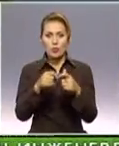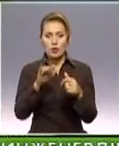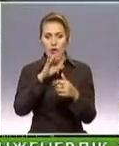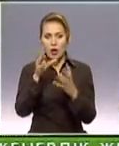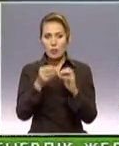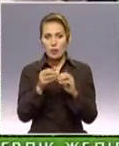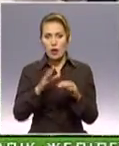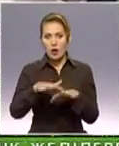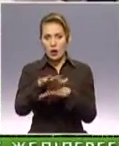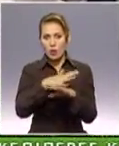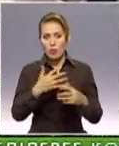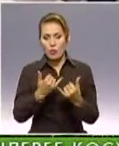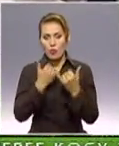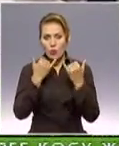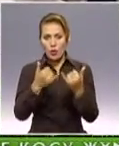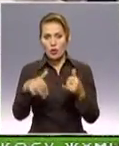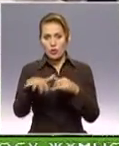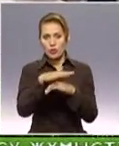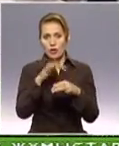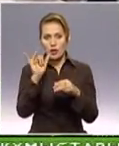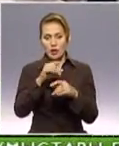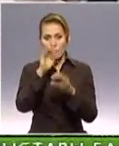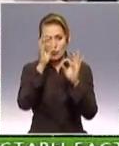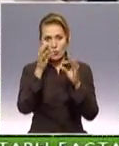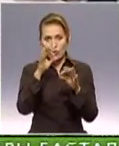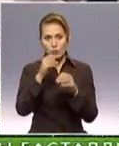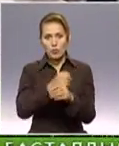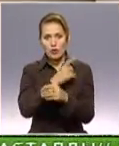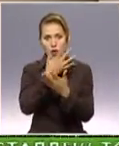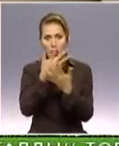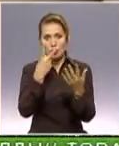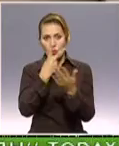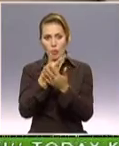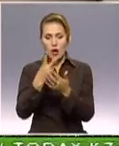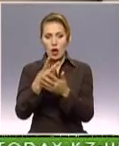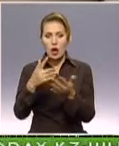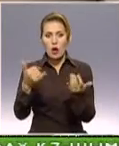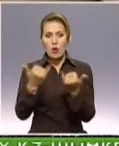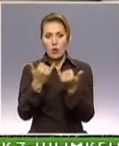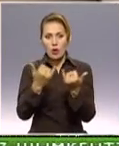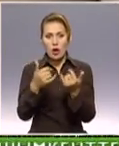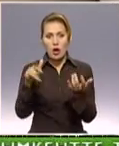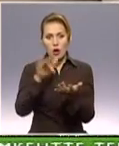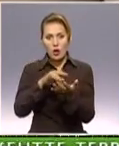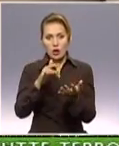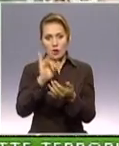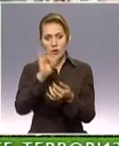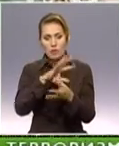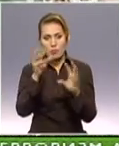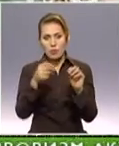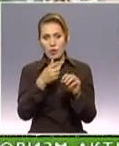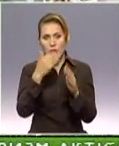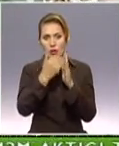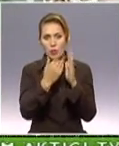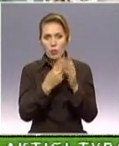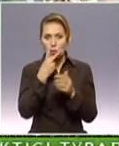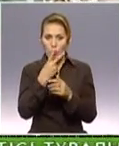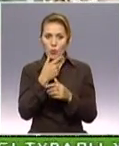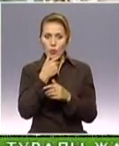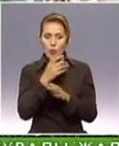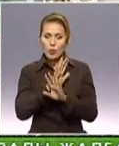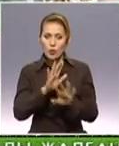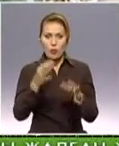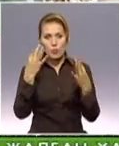шаһар тұрғындарын арналып көрме мен шеберлік сабақтар өткізілді. Қала тұрғындары мен қонақтары мәдени бағдарламаны тамашалап қана қоймай, оларға